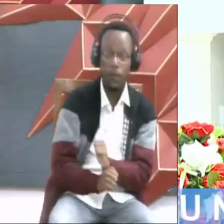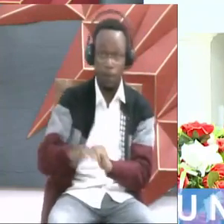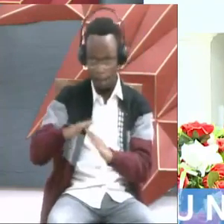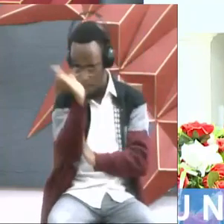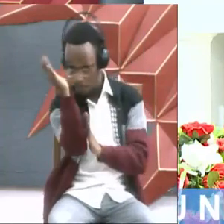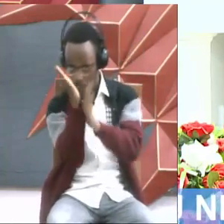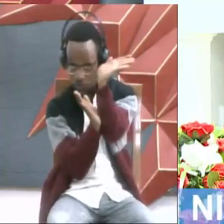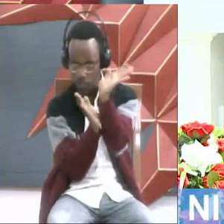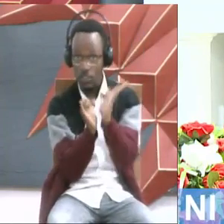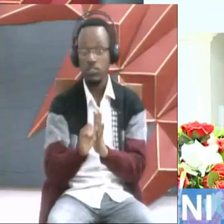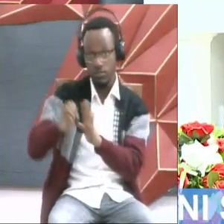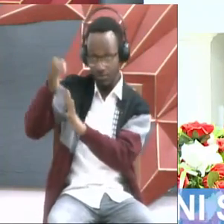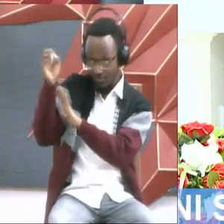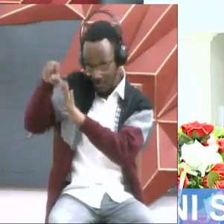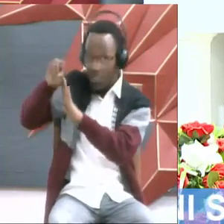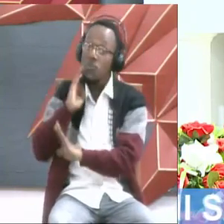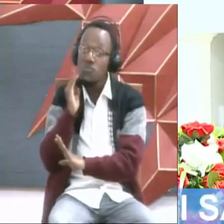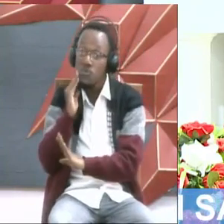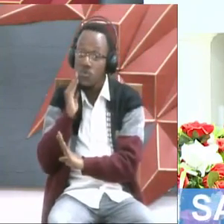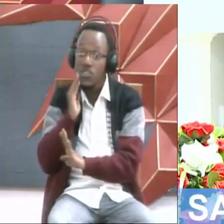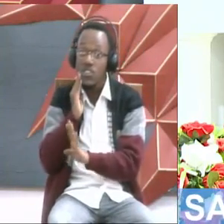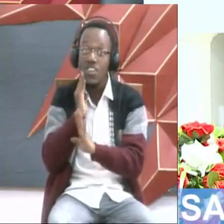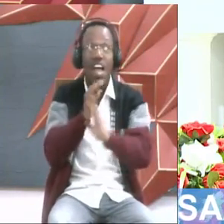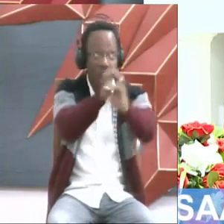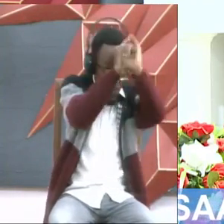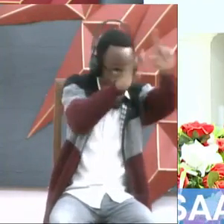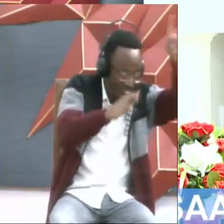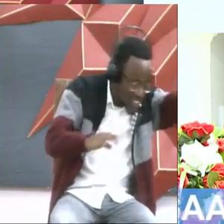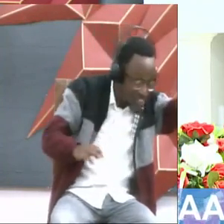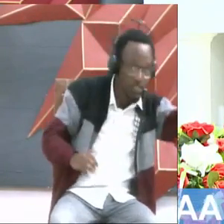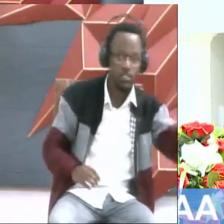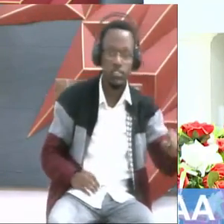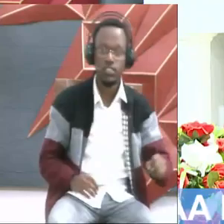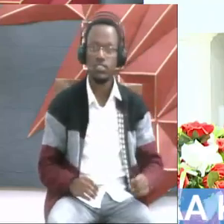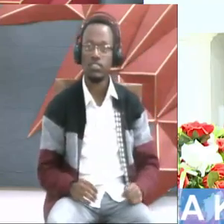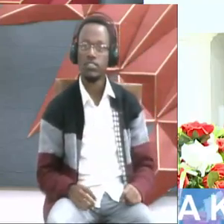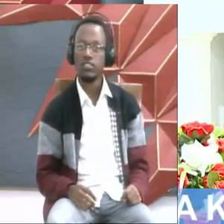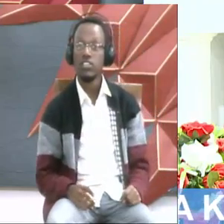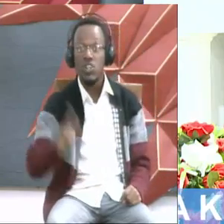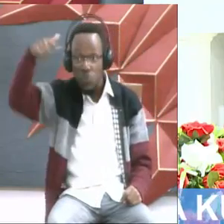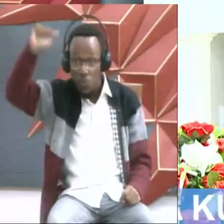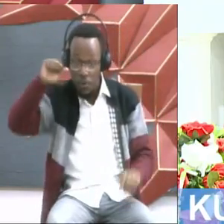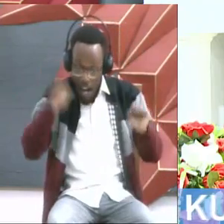accepte qui ne porte pas de fruits. Le Père,